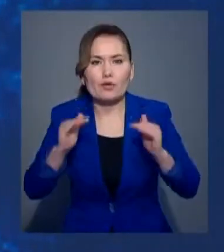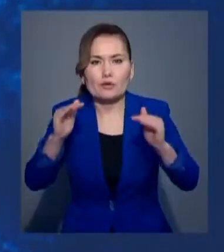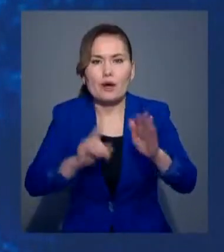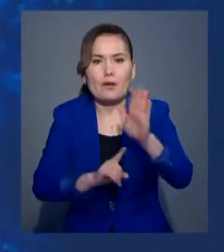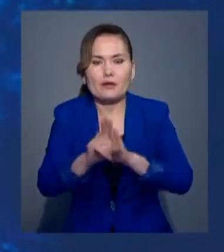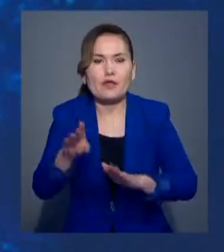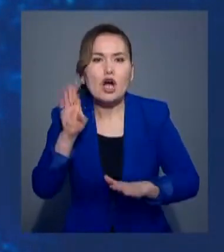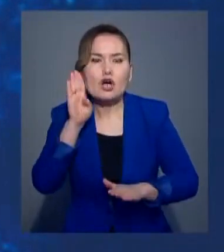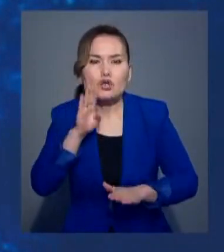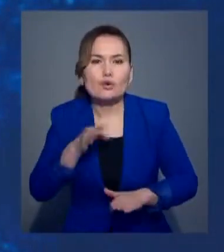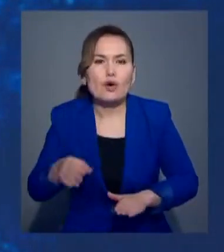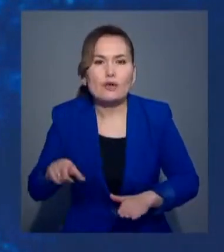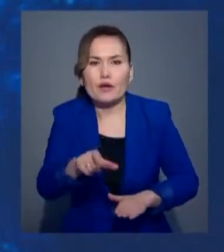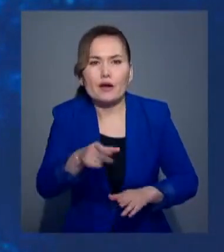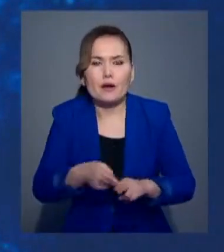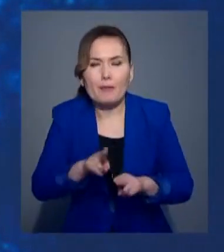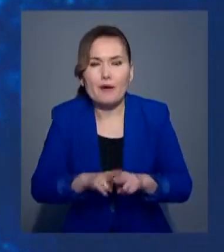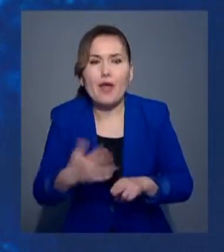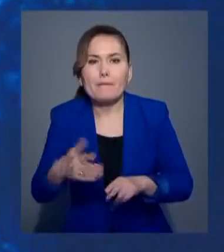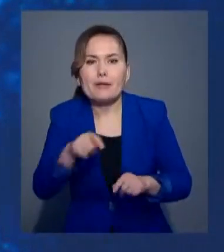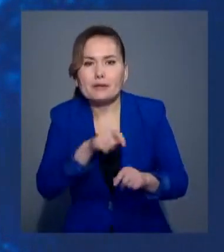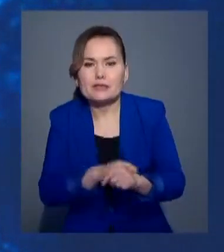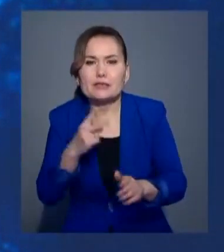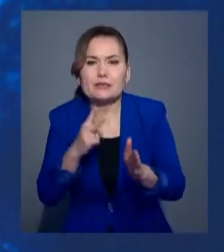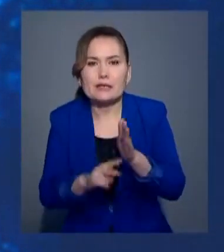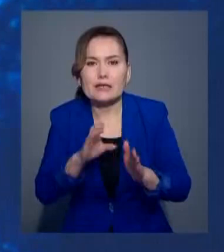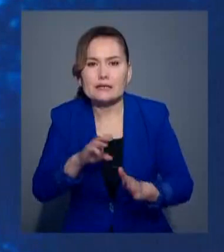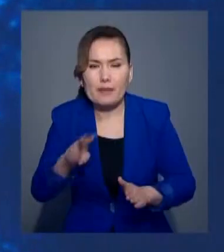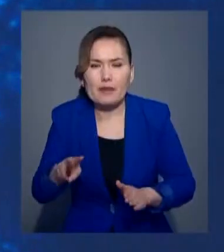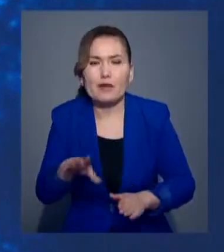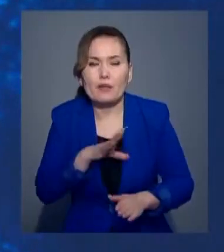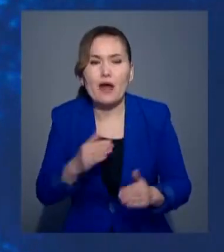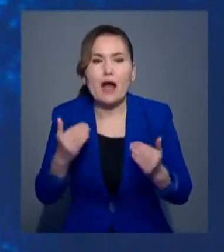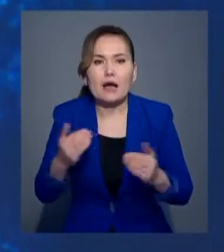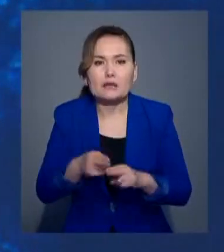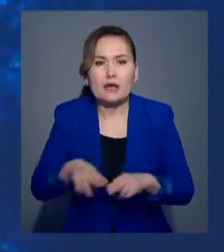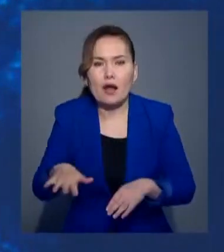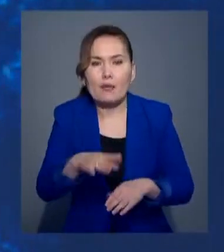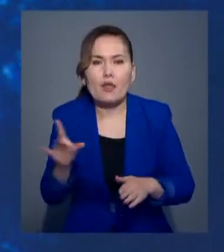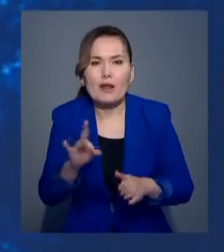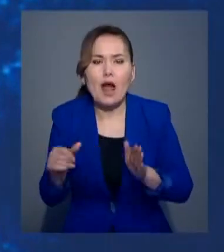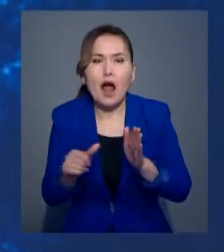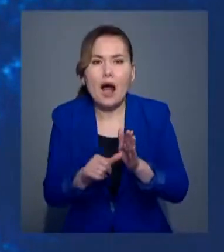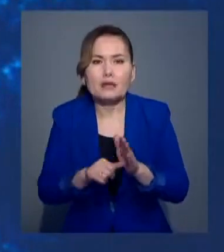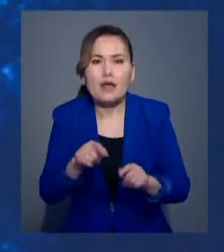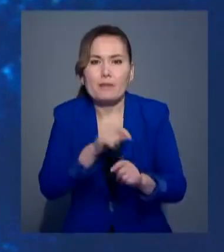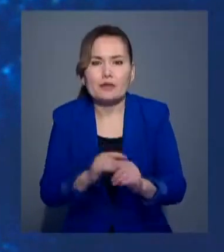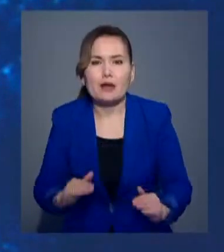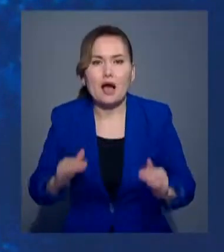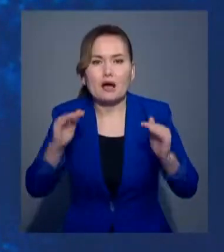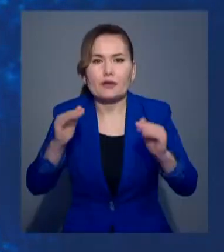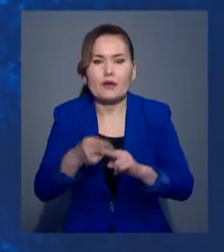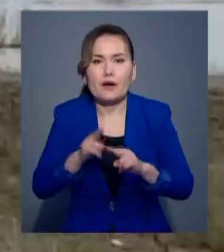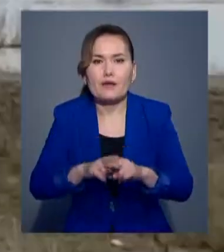келеді. Су айдынның шектік деңгейі 5 метр 70 сантиметр болса, қазір ондағы мөлшер 6 метрден асып кеткен.